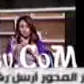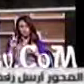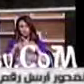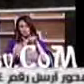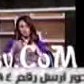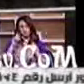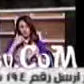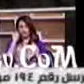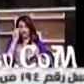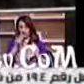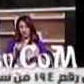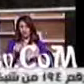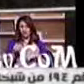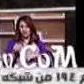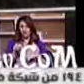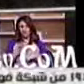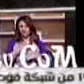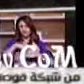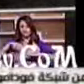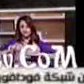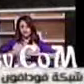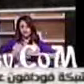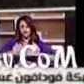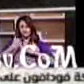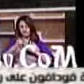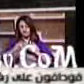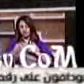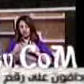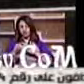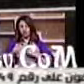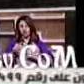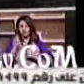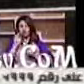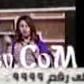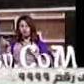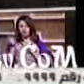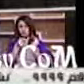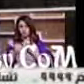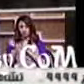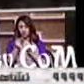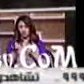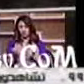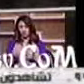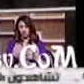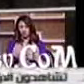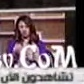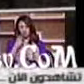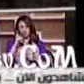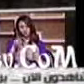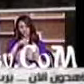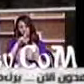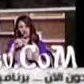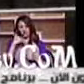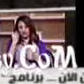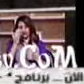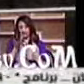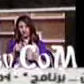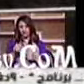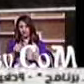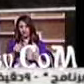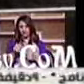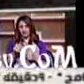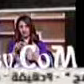بدات خارج القاعه عقب صدور القرار المحكمه تاجيل القضيه لباكر للمطر بالحكم حصلت